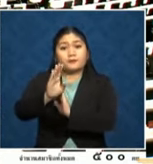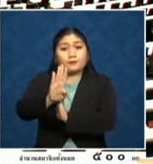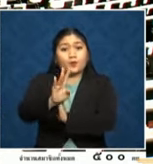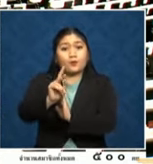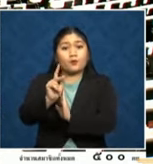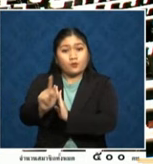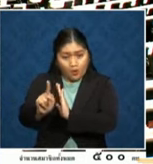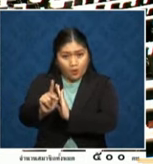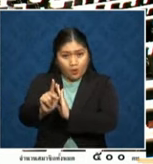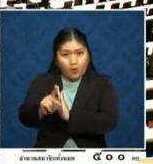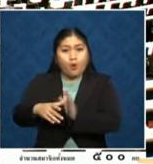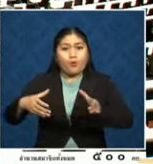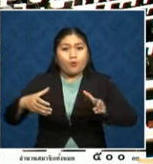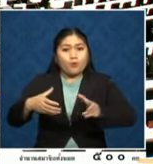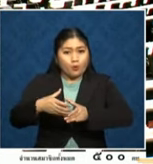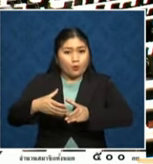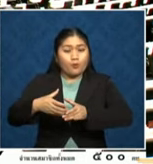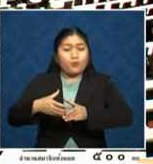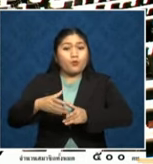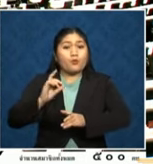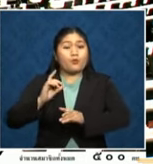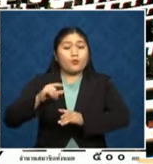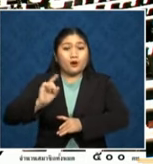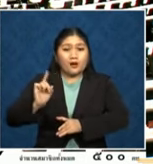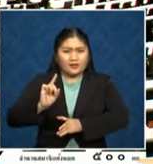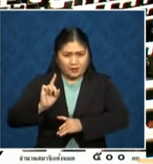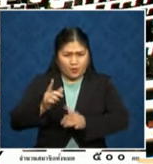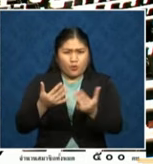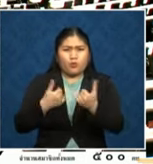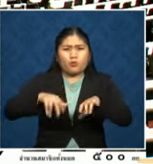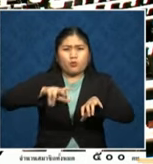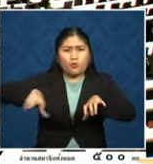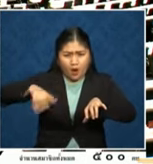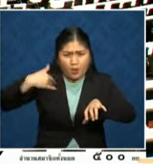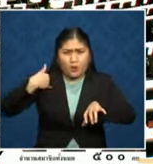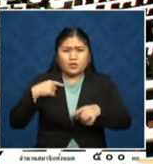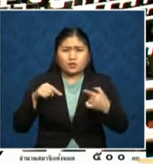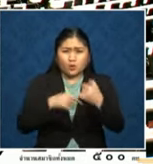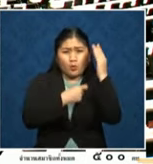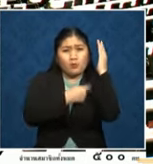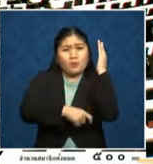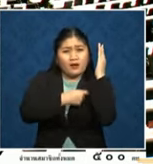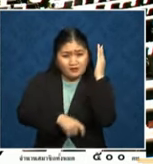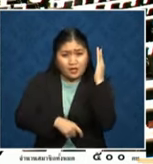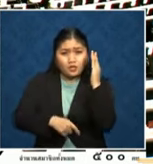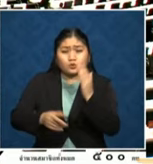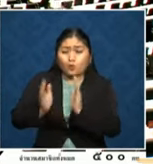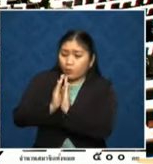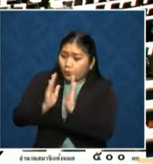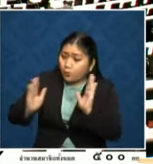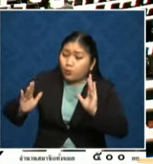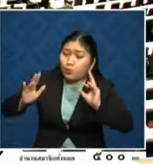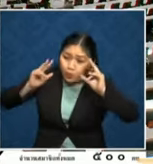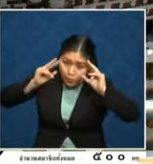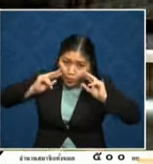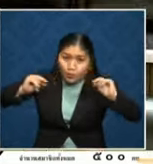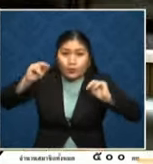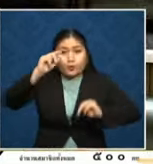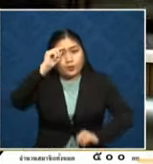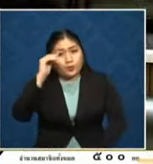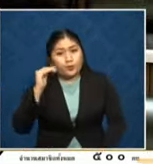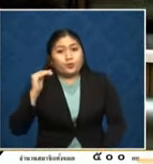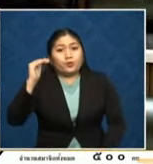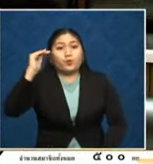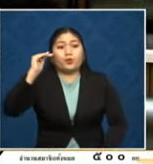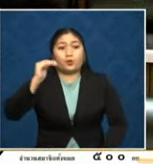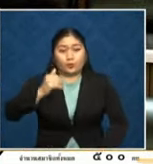ไทยวันนี้ขอหารือเรื่องราคายางพาราครับวันนี้ต้องขอบคุณพระท่านนายกเศรษฐาทวีสินท่านรัฐมนตรีว่าการกระทรวงเกษ